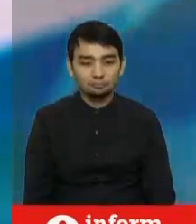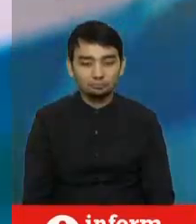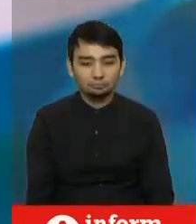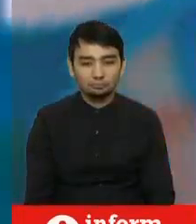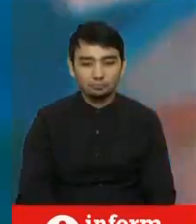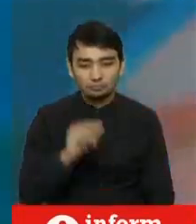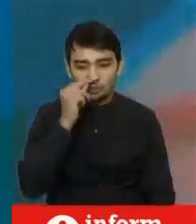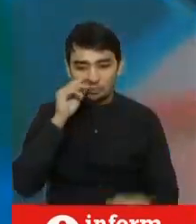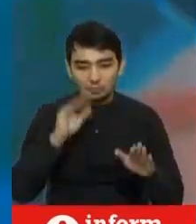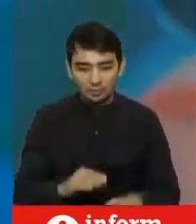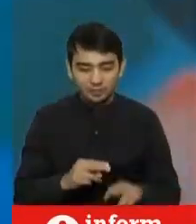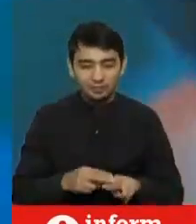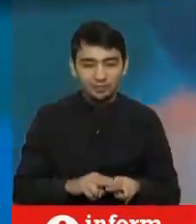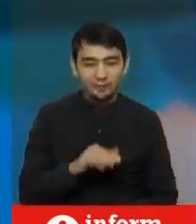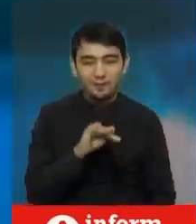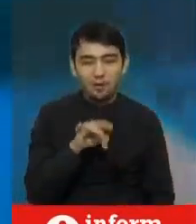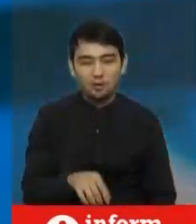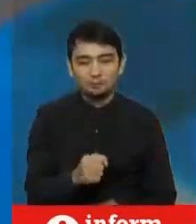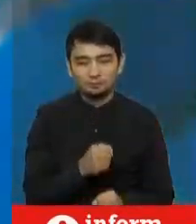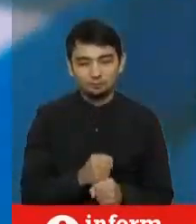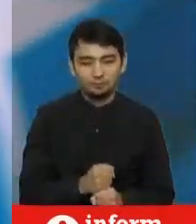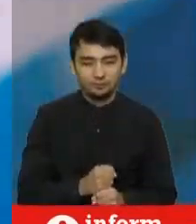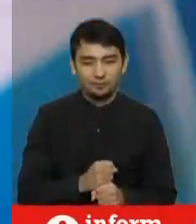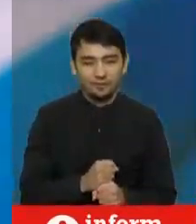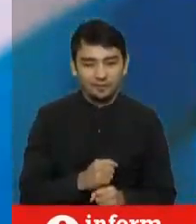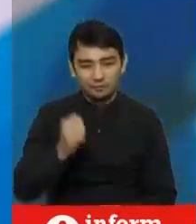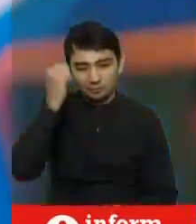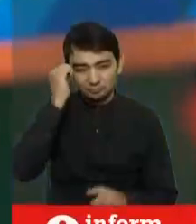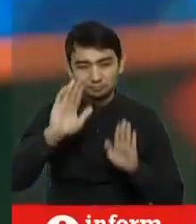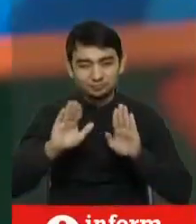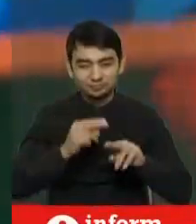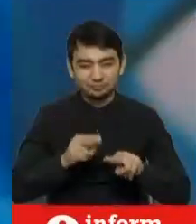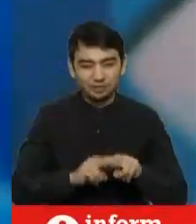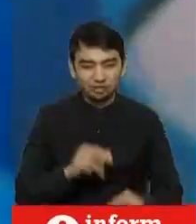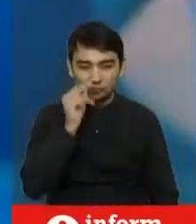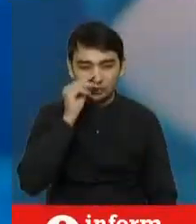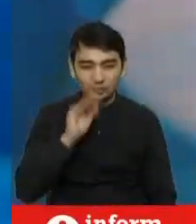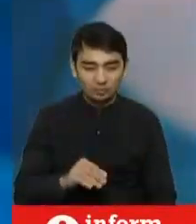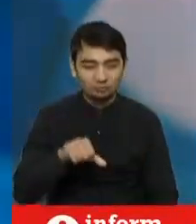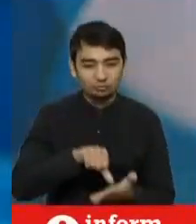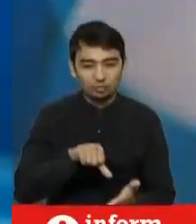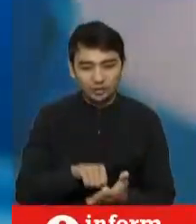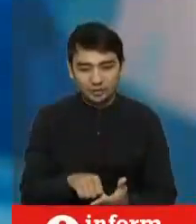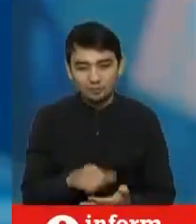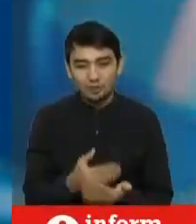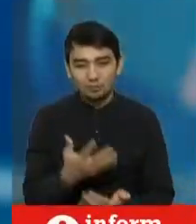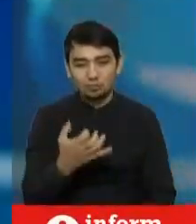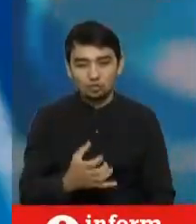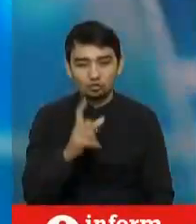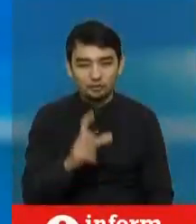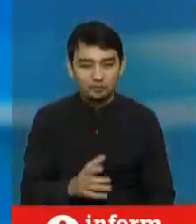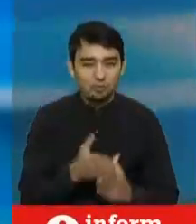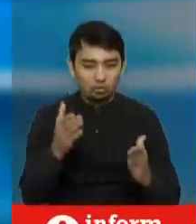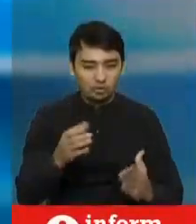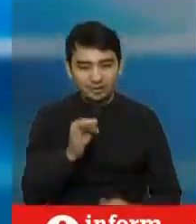А в Шымкенте проходит международный форум-выставка Creative Industry of Шымкент. В нем принимают участие больше 500 человек, а